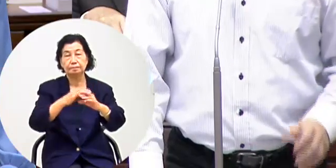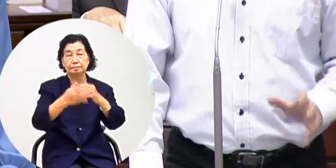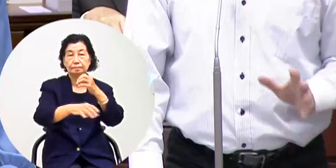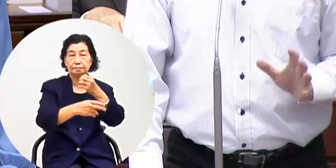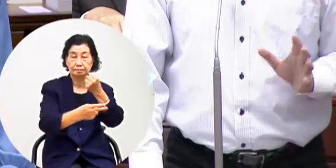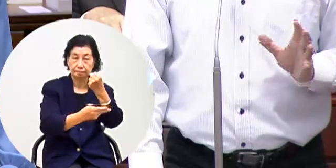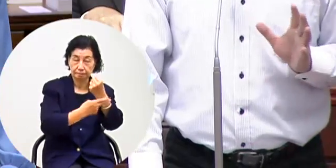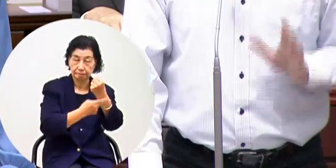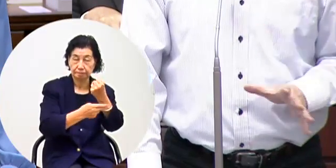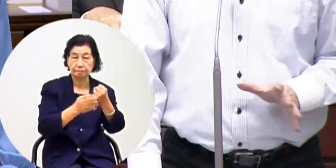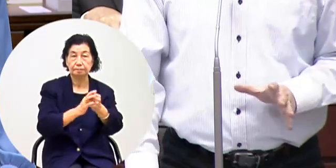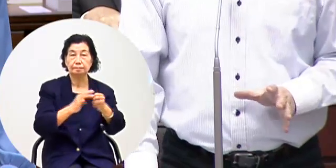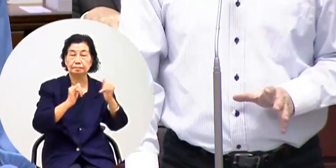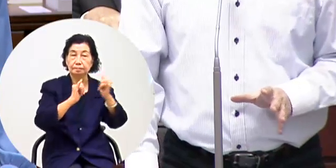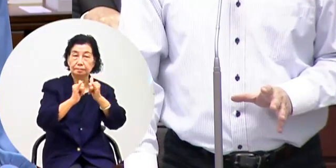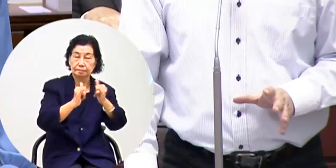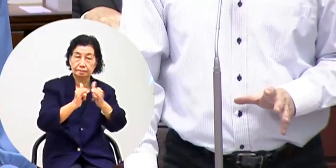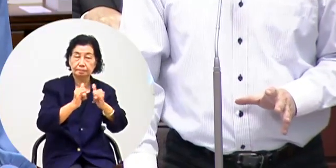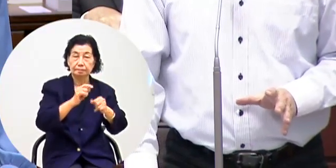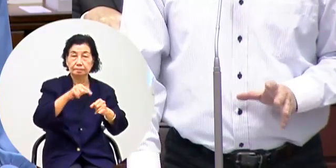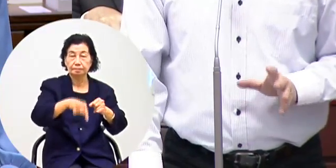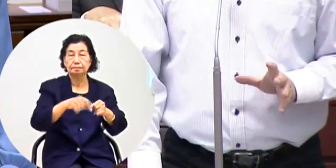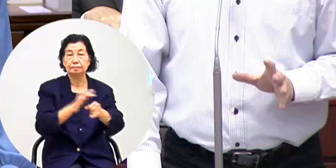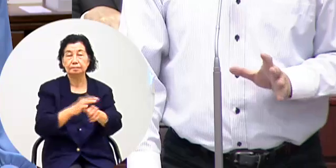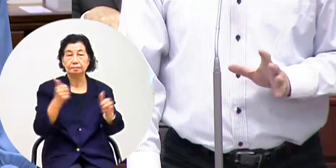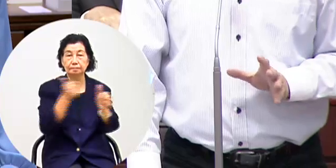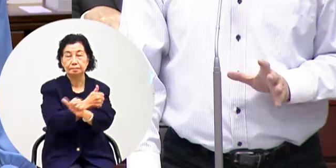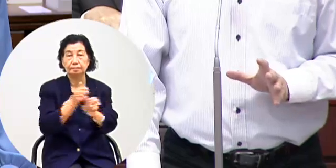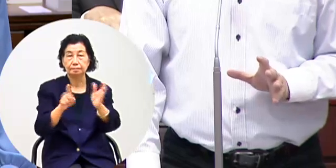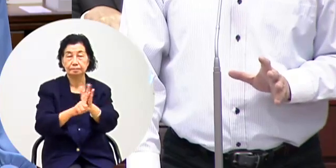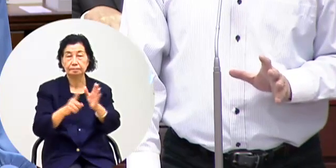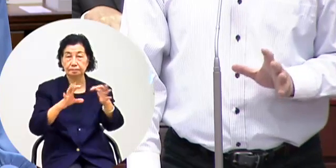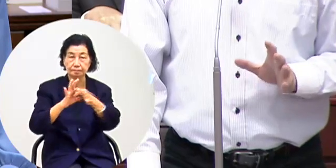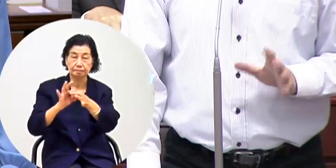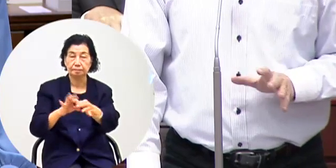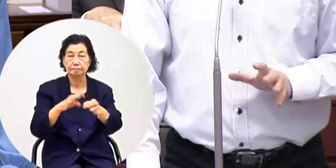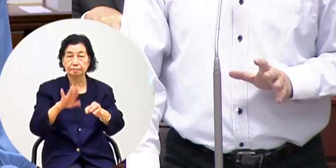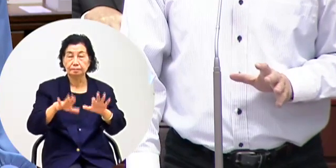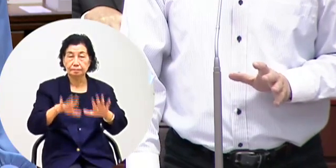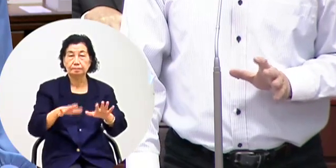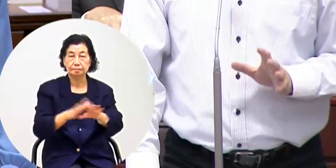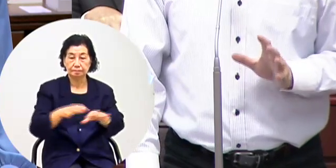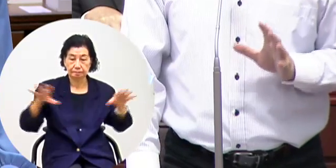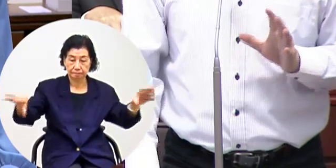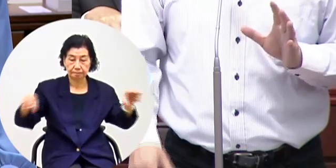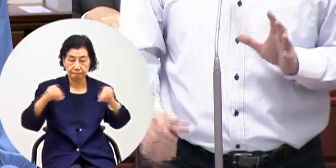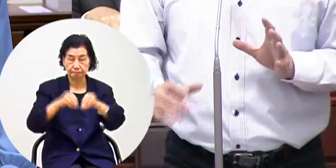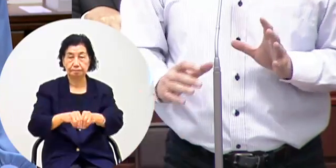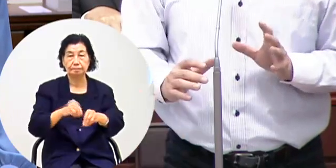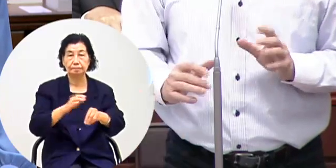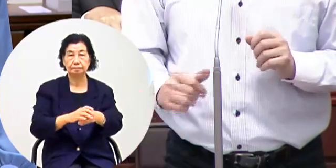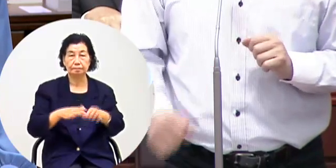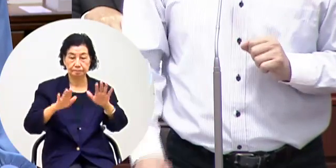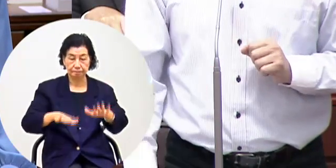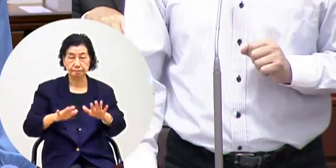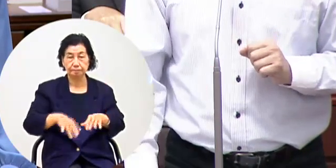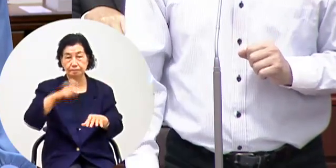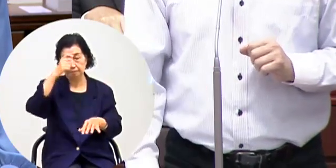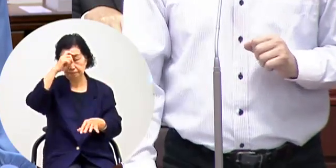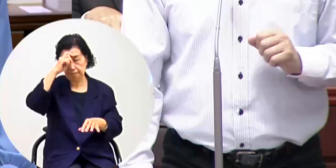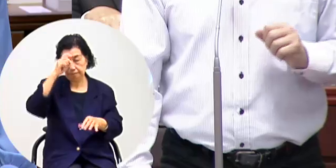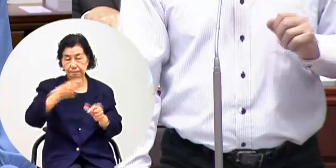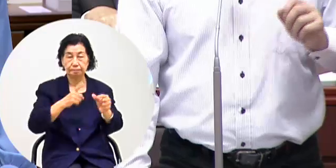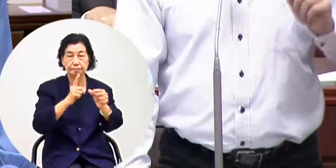是其实我们其实有很大的一个整并计划，包括我们目前其实我们很期待中央赶快把我们现在在调整这个区划